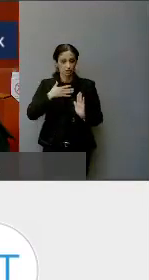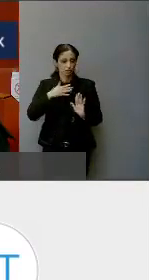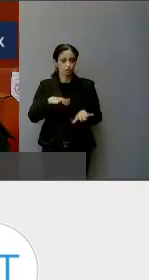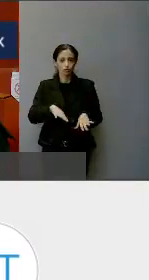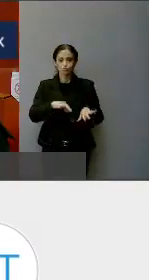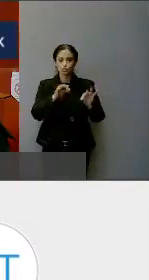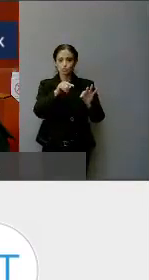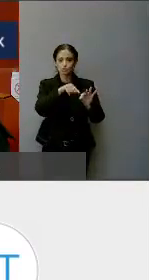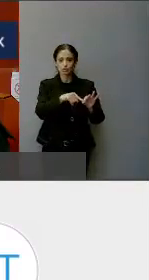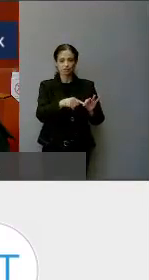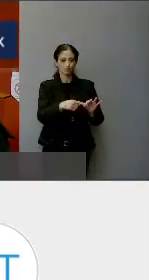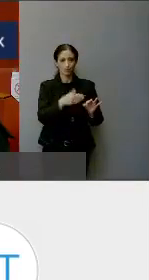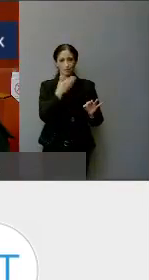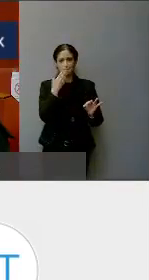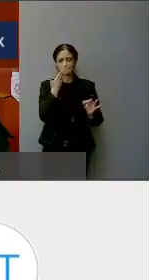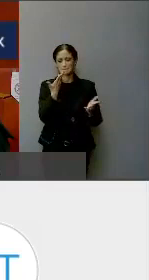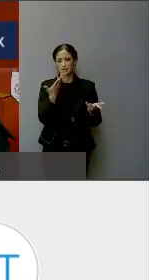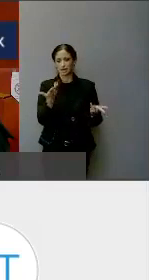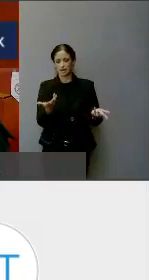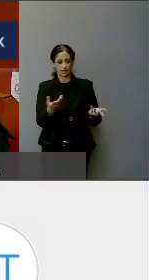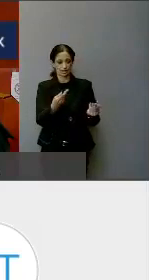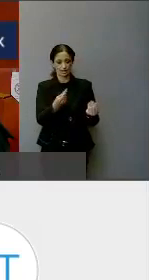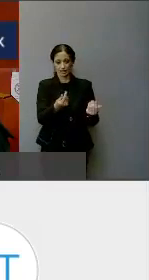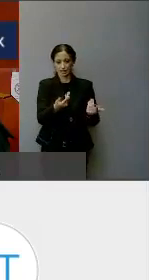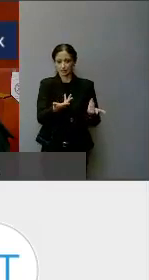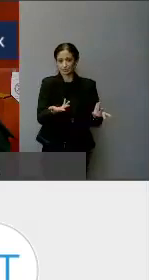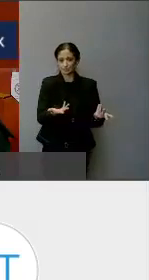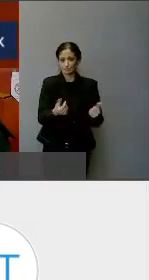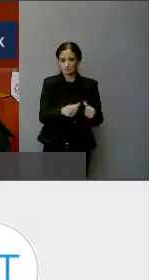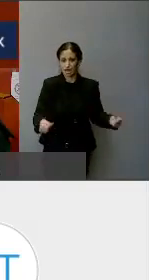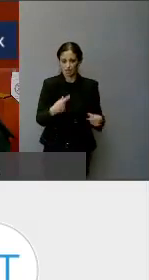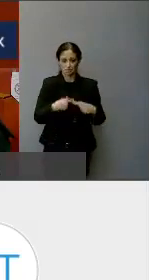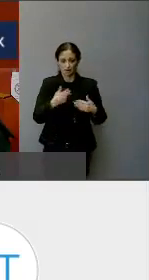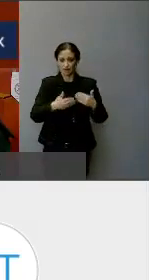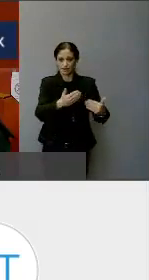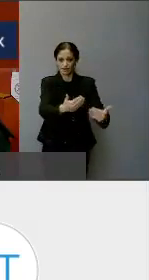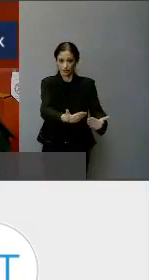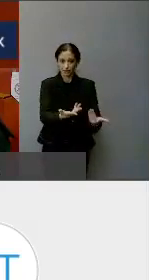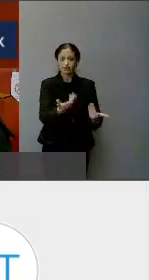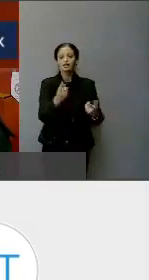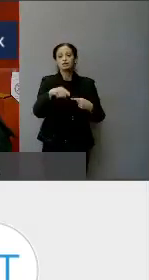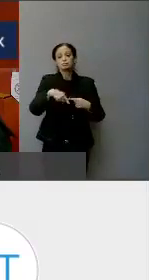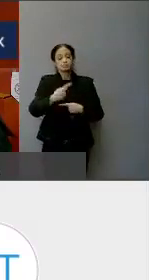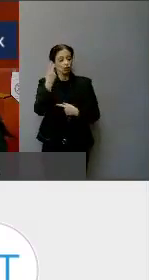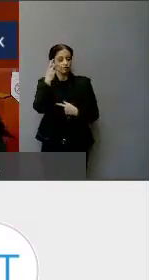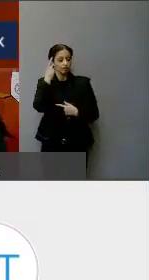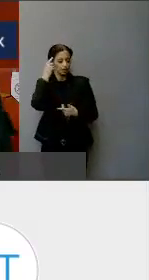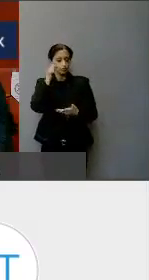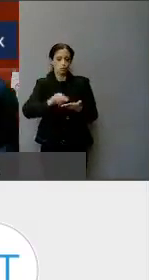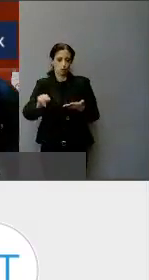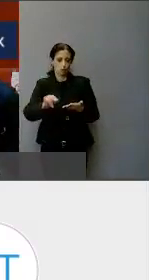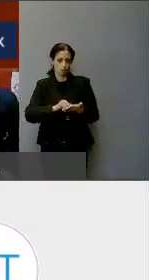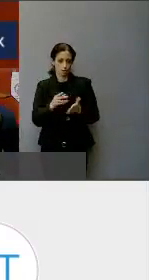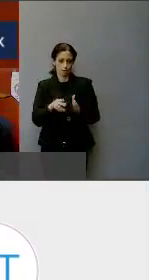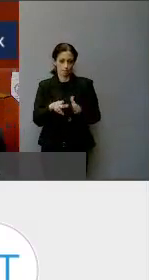un fondamento dal punto di vista del merito poi ci saranno gli emendamenti e le votazioni grazie